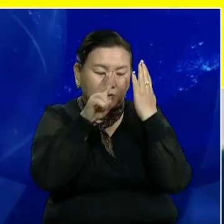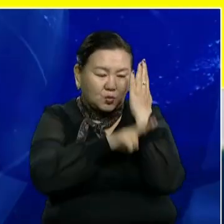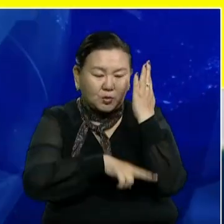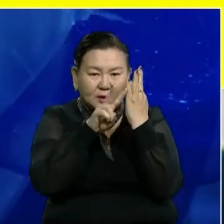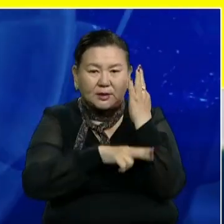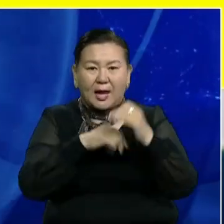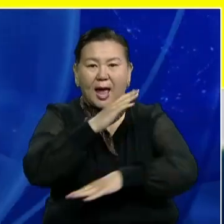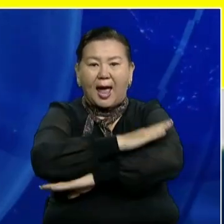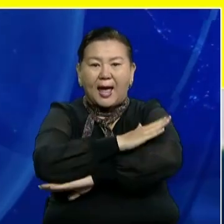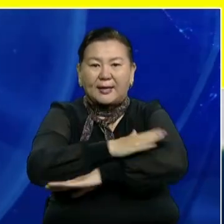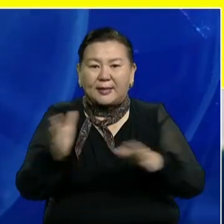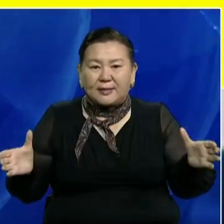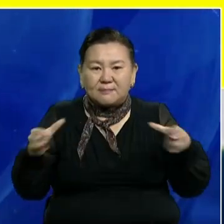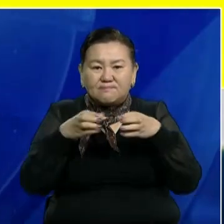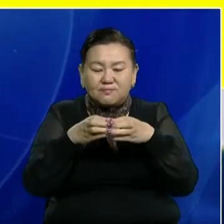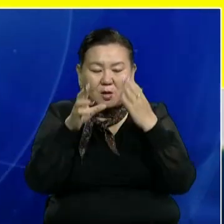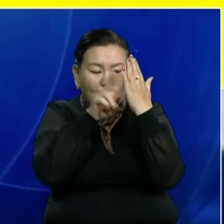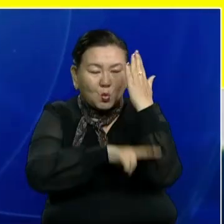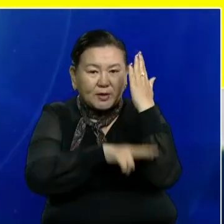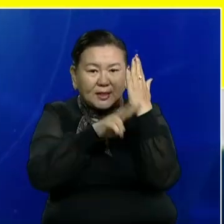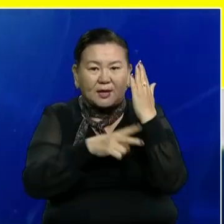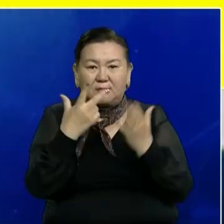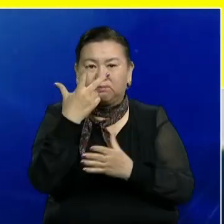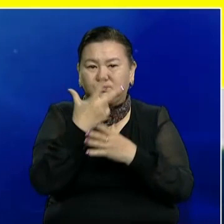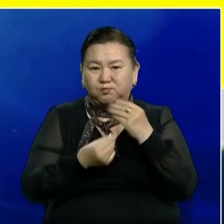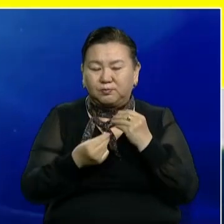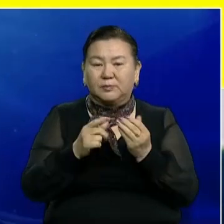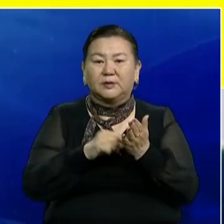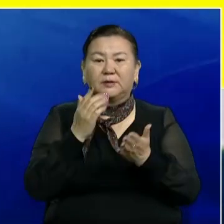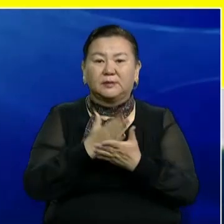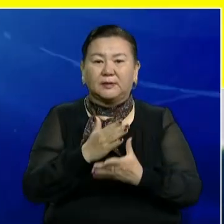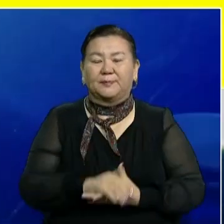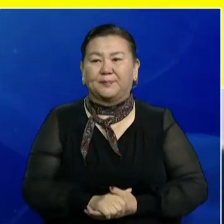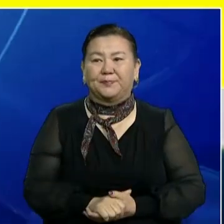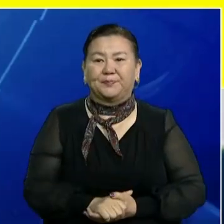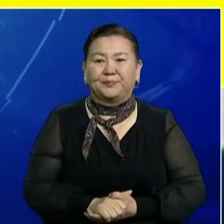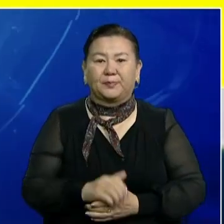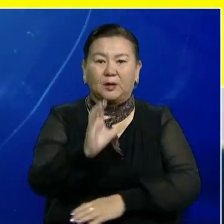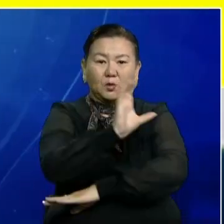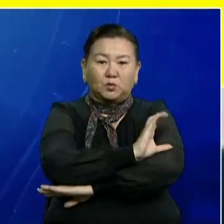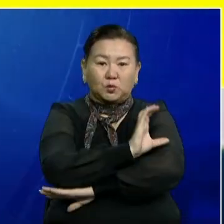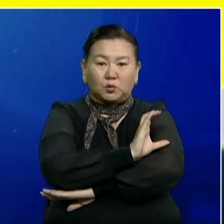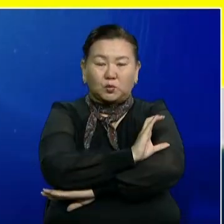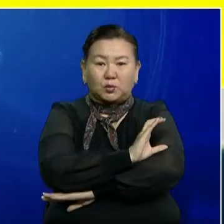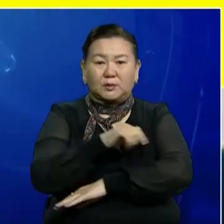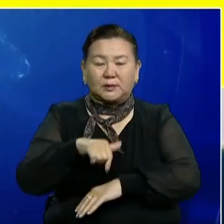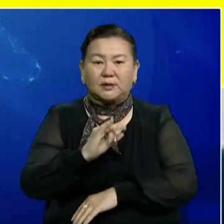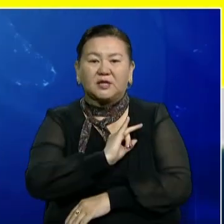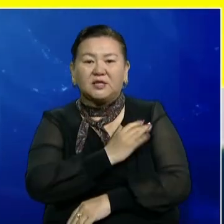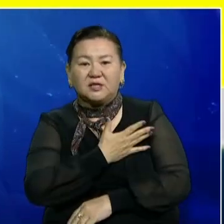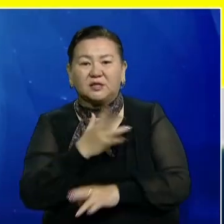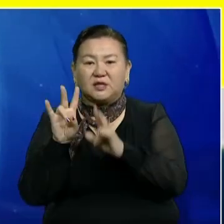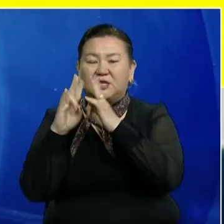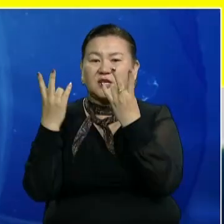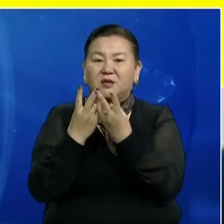За үүнээс яг юу нэр асуудал байна гэхээр болохоор сургууль дээр яг ингэ нэм идэх ямар байна